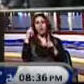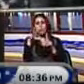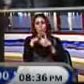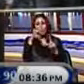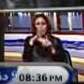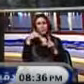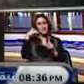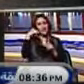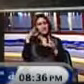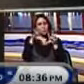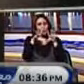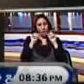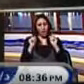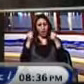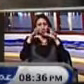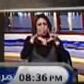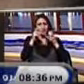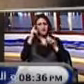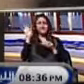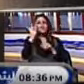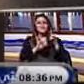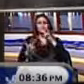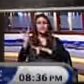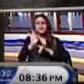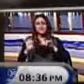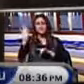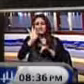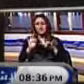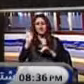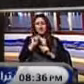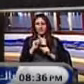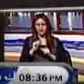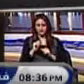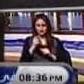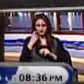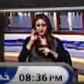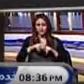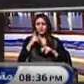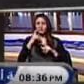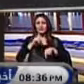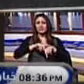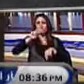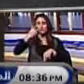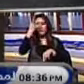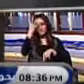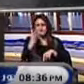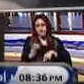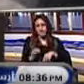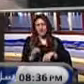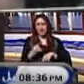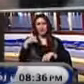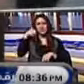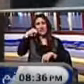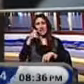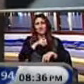لما جه محمد بيه راح جاي عمل ليهم نظام تامين وكده الساعه 12 بالليل. قال لي